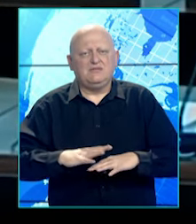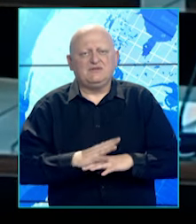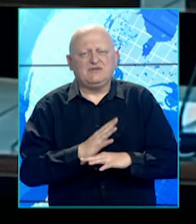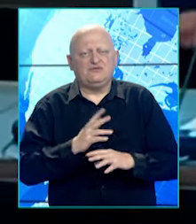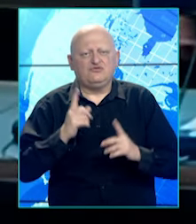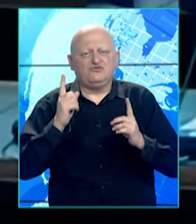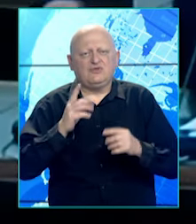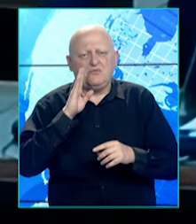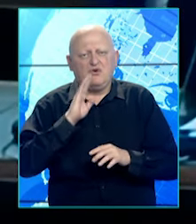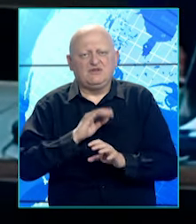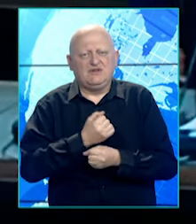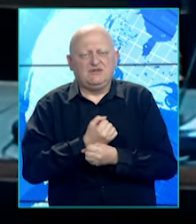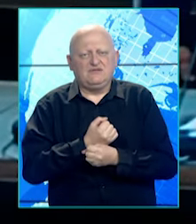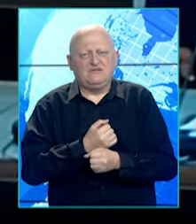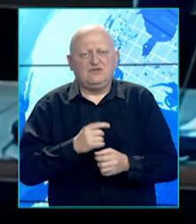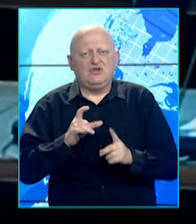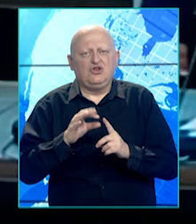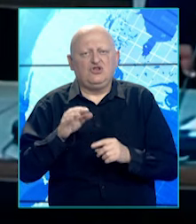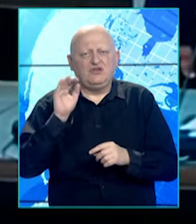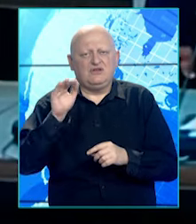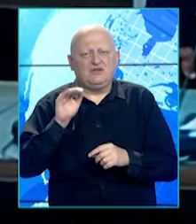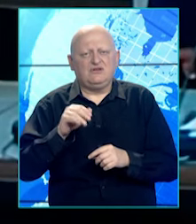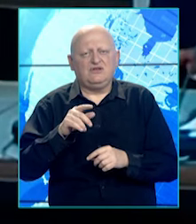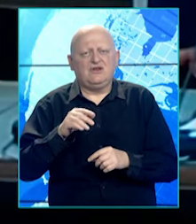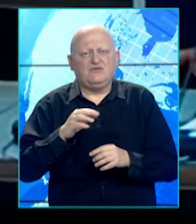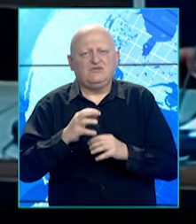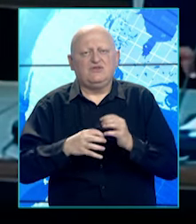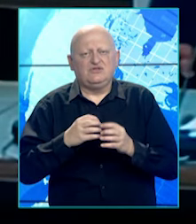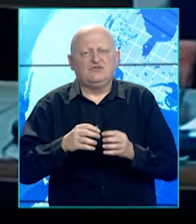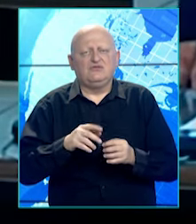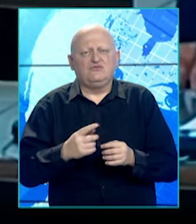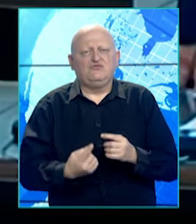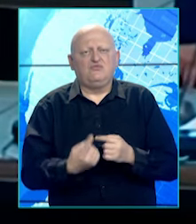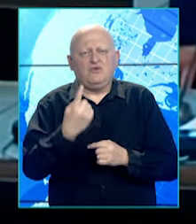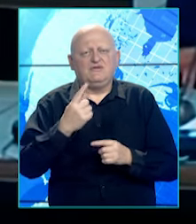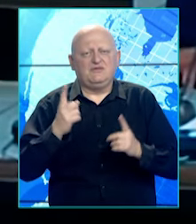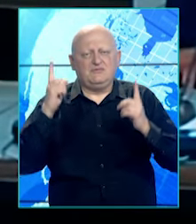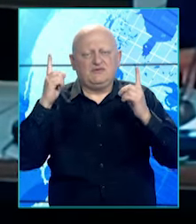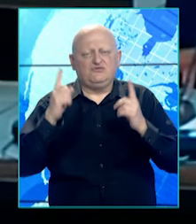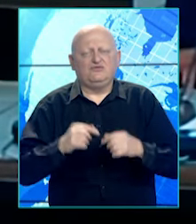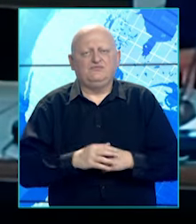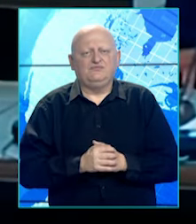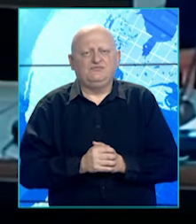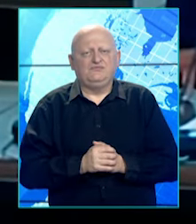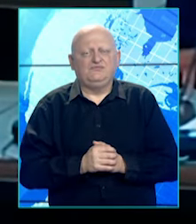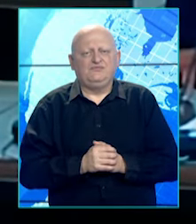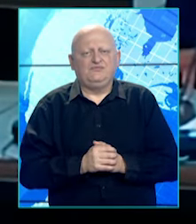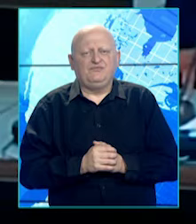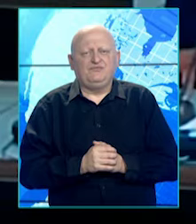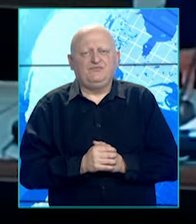i nepristrasnost suda Bosne i Hercegovine. Također, Dodik je najavio da će se u srijedu pojaviti pred sudom.